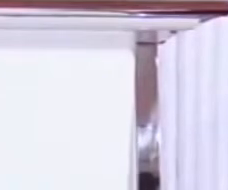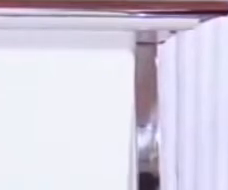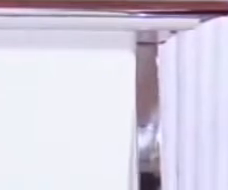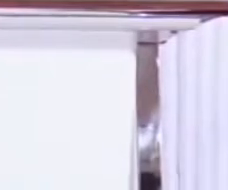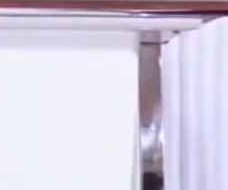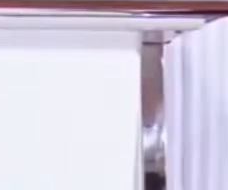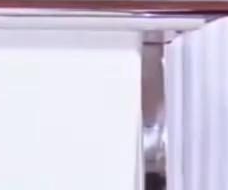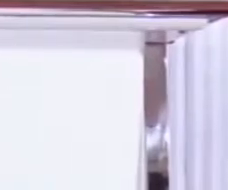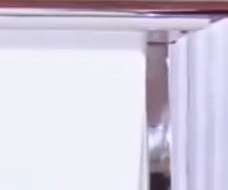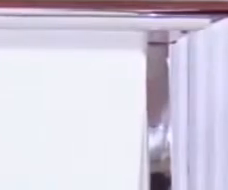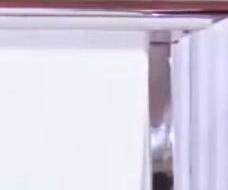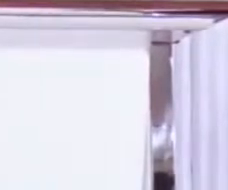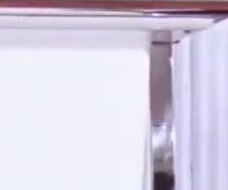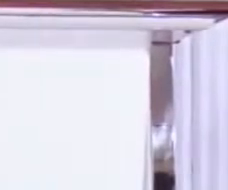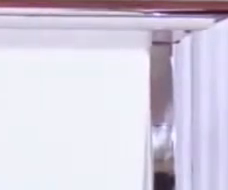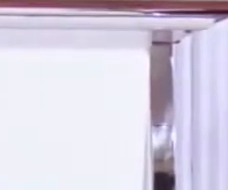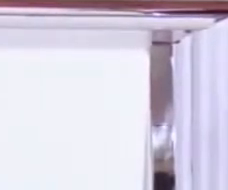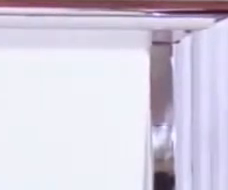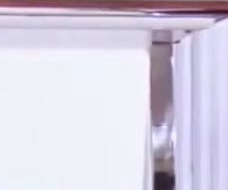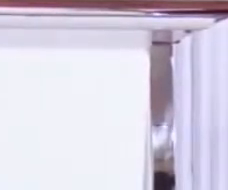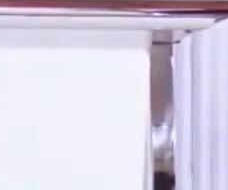We monene ma.